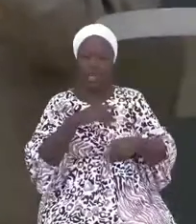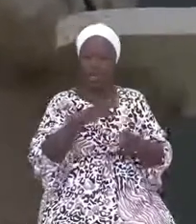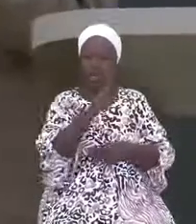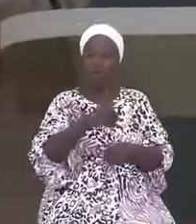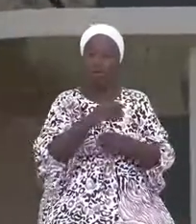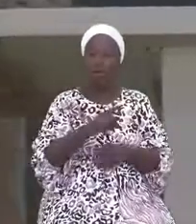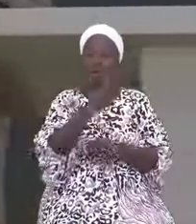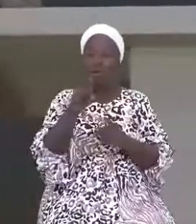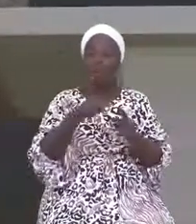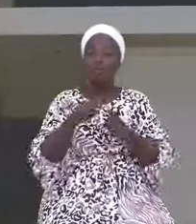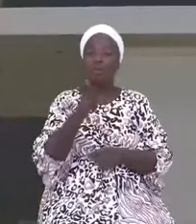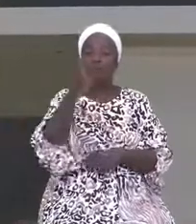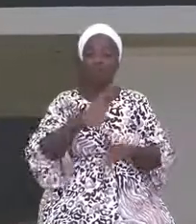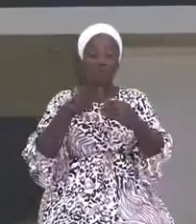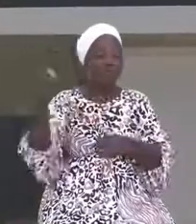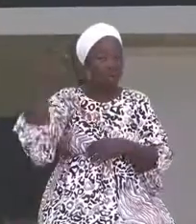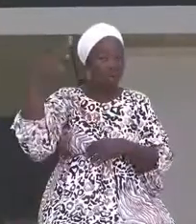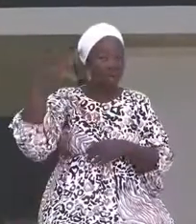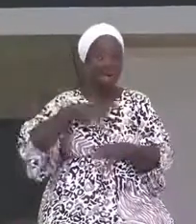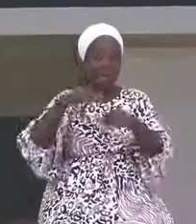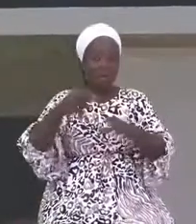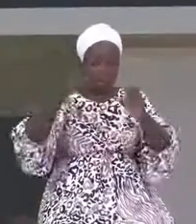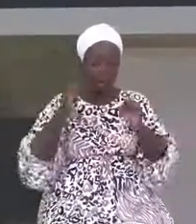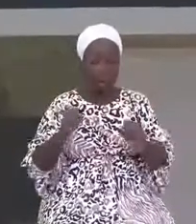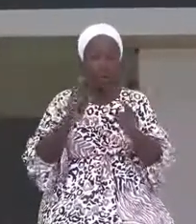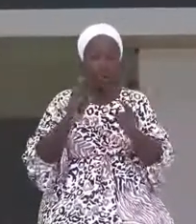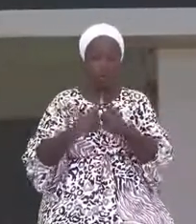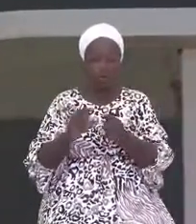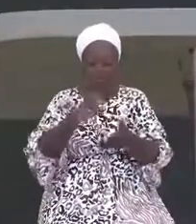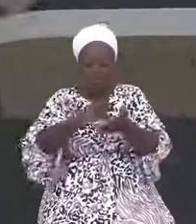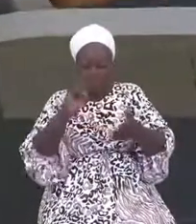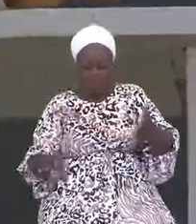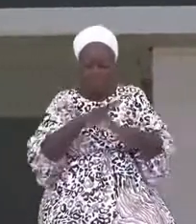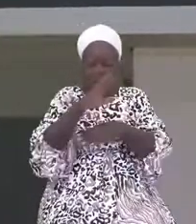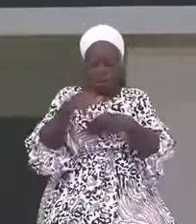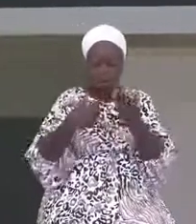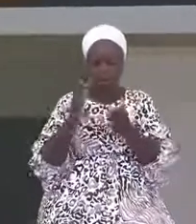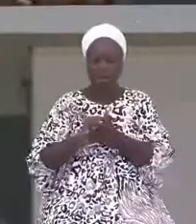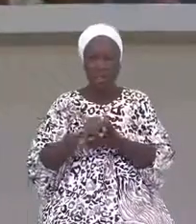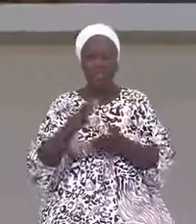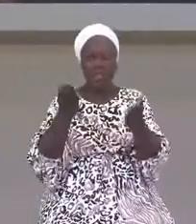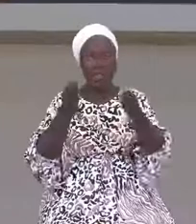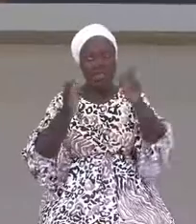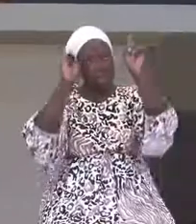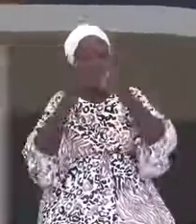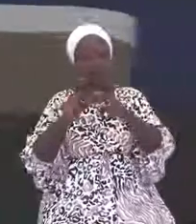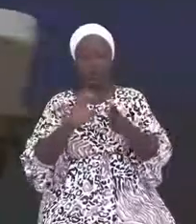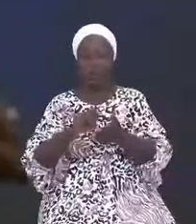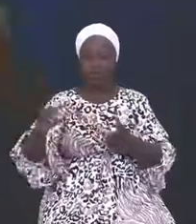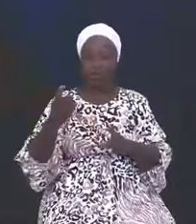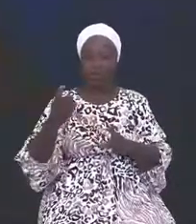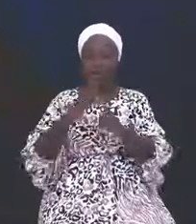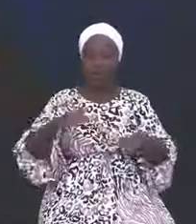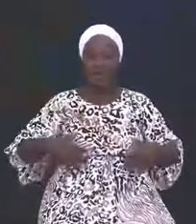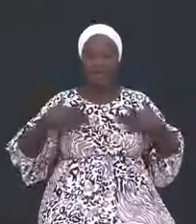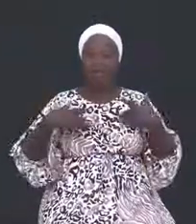quand Dieu t'accorde la puissance pour que tu puisses ôter tout ce qu'il veut que tu ôtes. Et tu